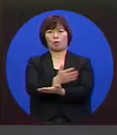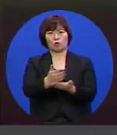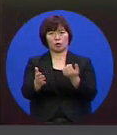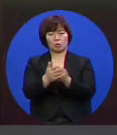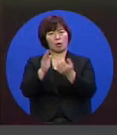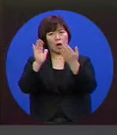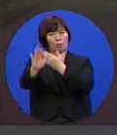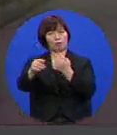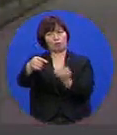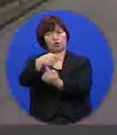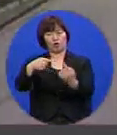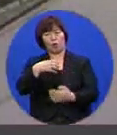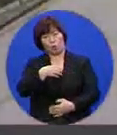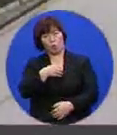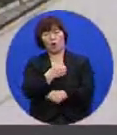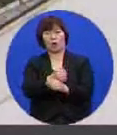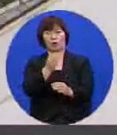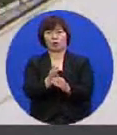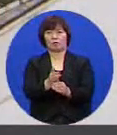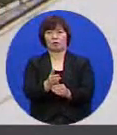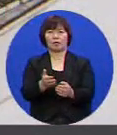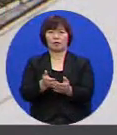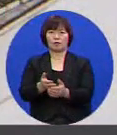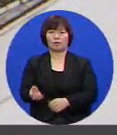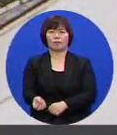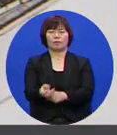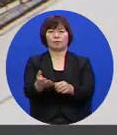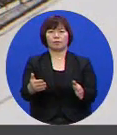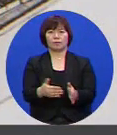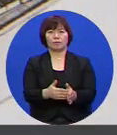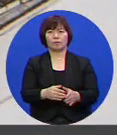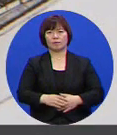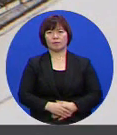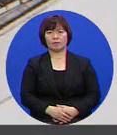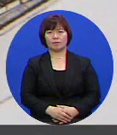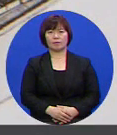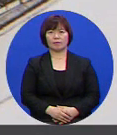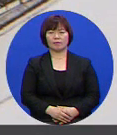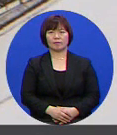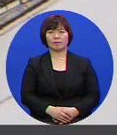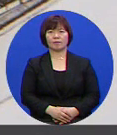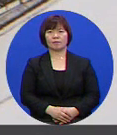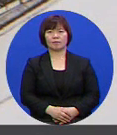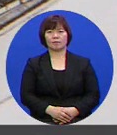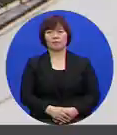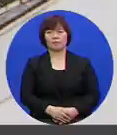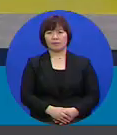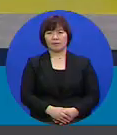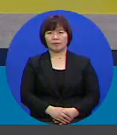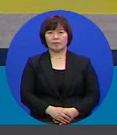향후 운영에도 차질이 우려되고 있습니다. JTB 뉴스 하원호입니다.